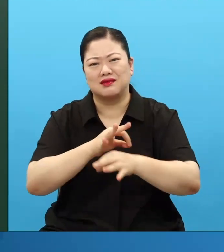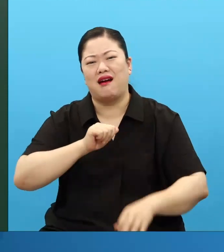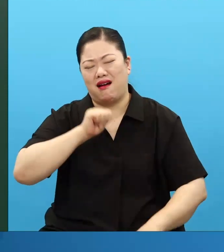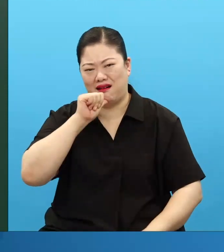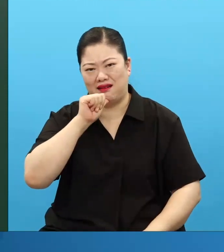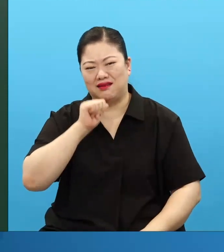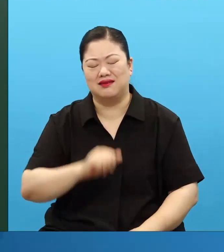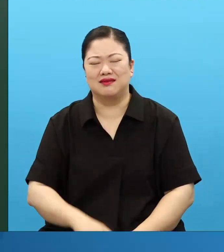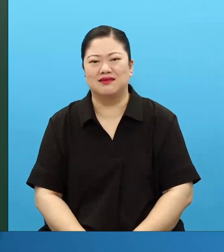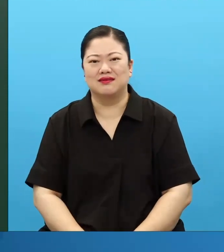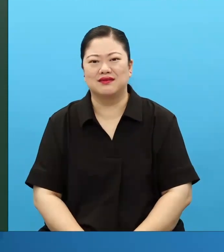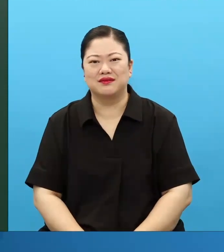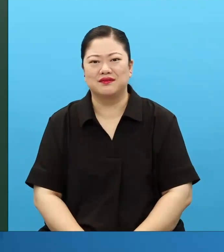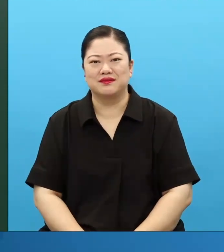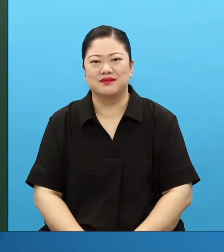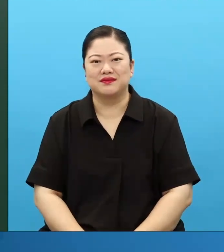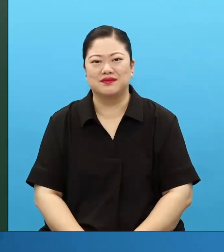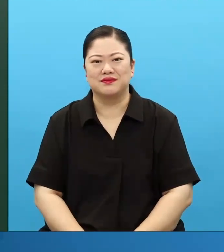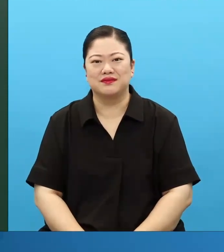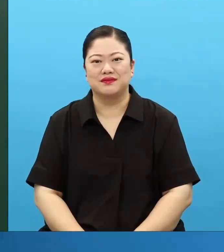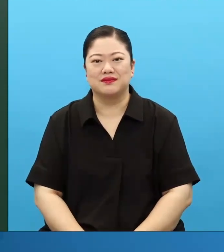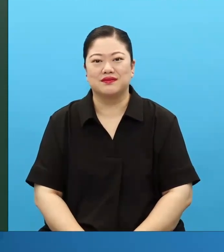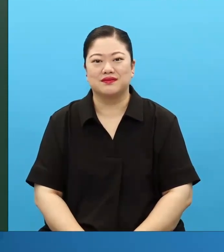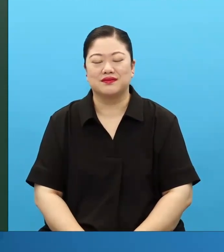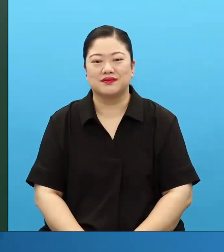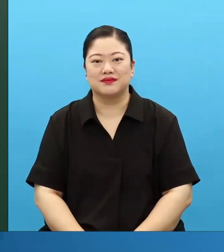people 이거부터